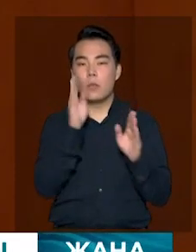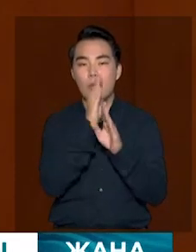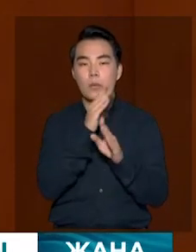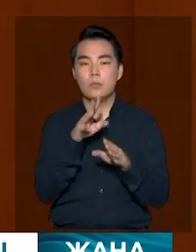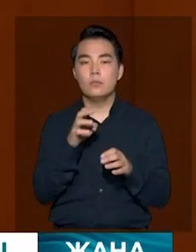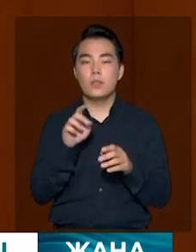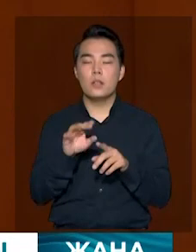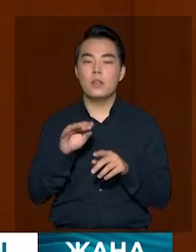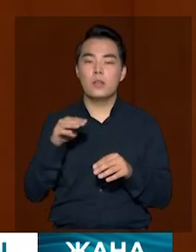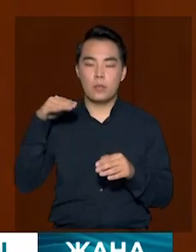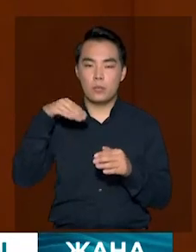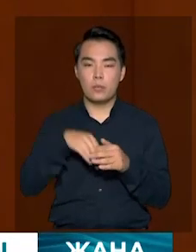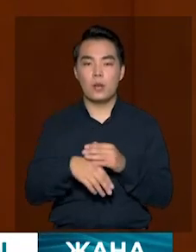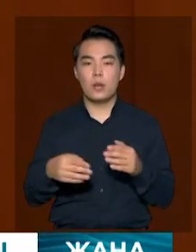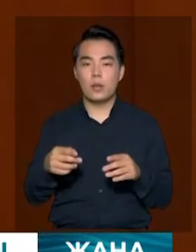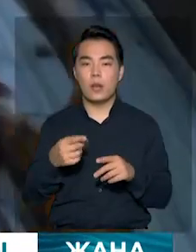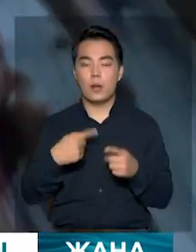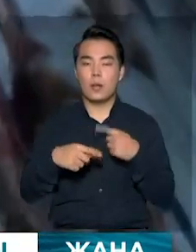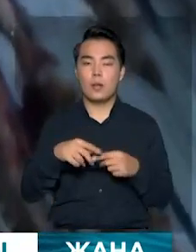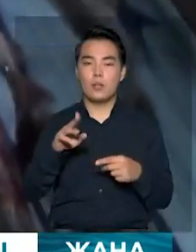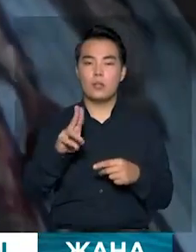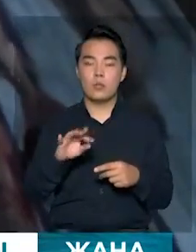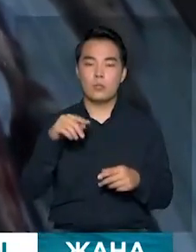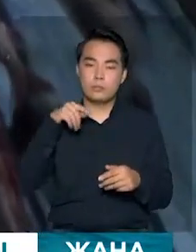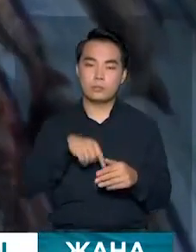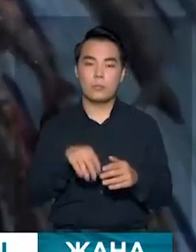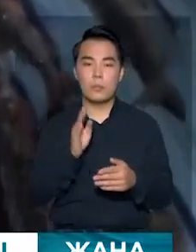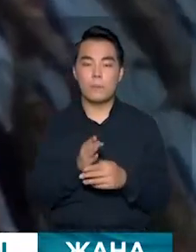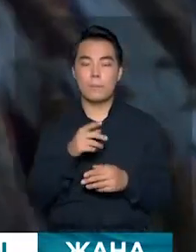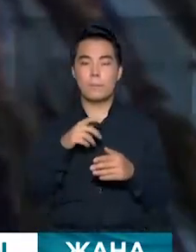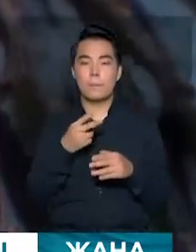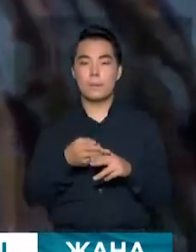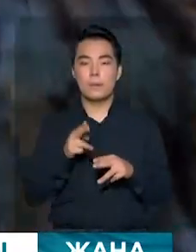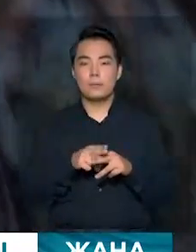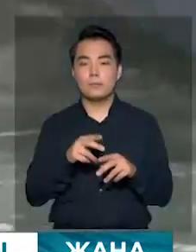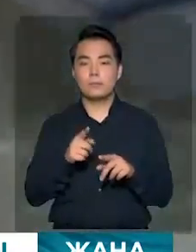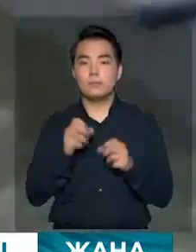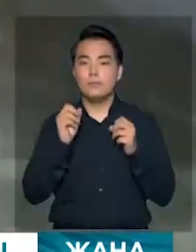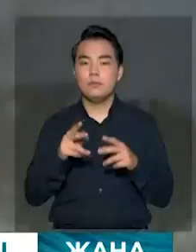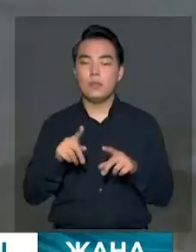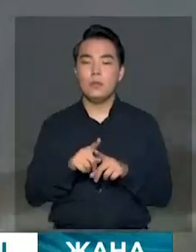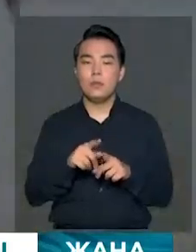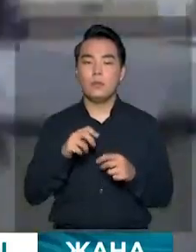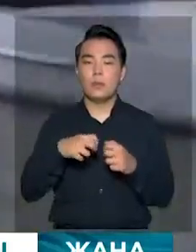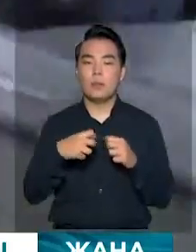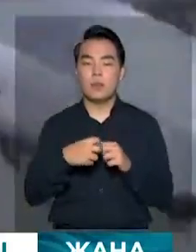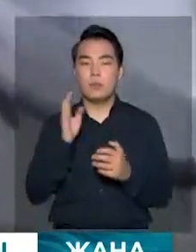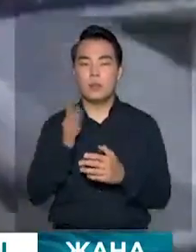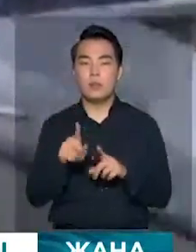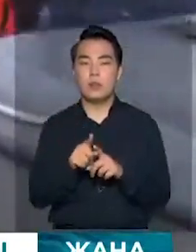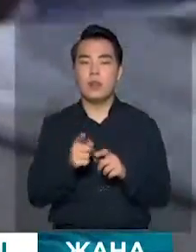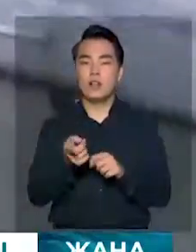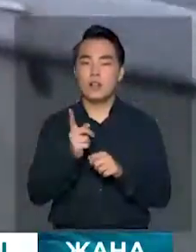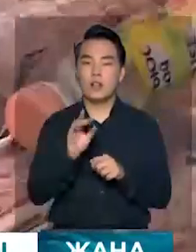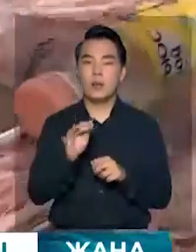воздух и дальше уходят на дно. Саладағы тағы бір өзекті проблема бұл браконьерлердің көбейіп кетуі.